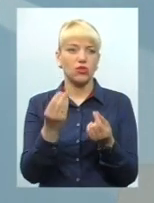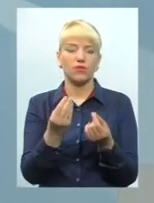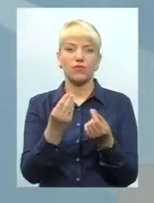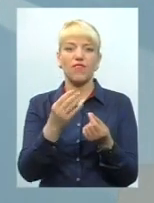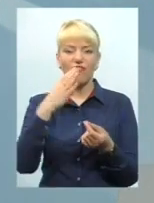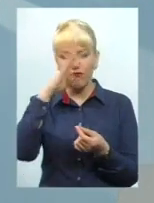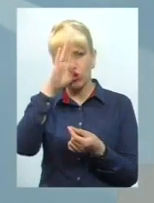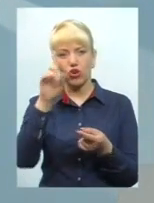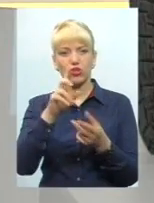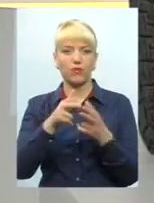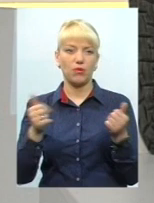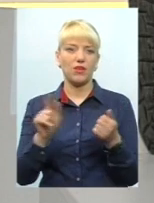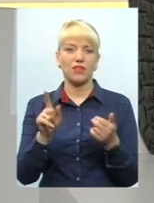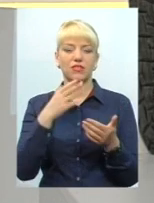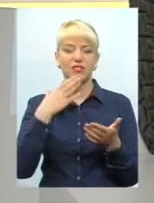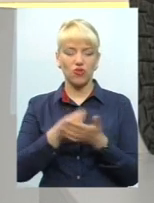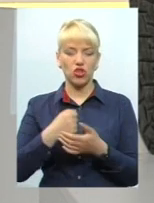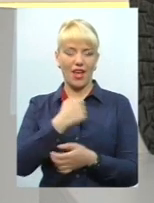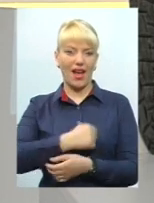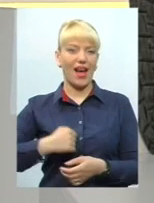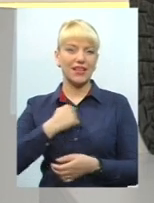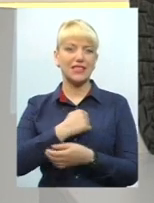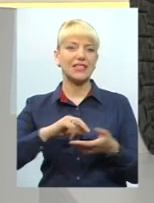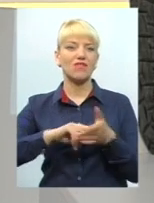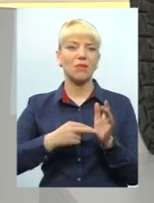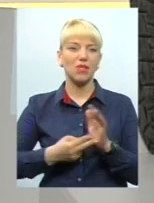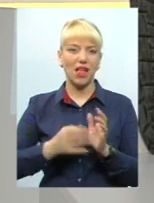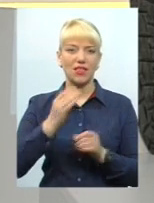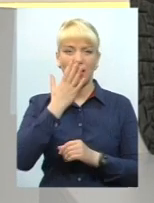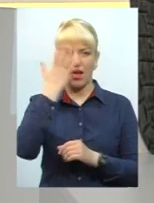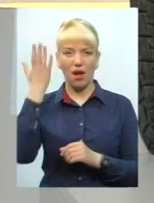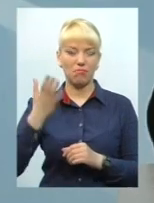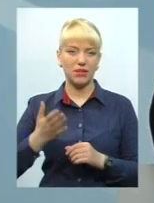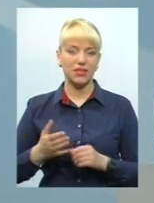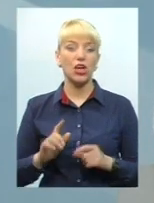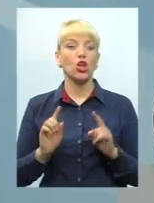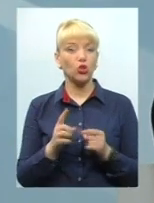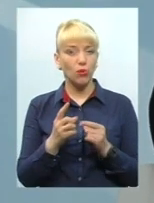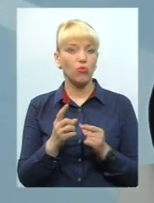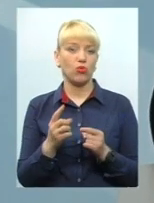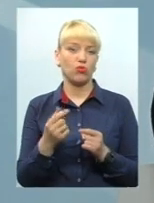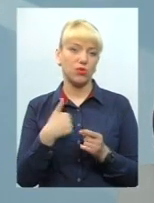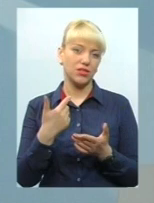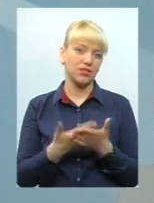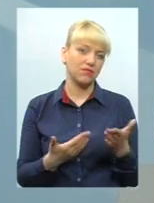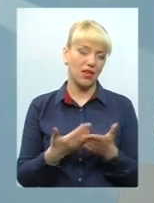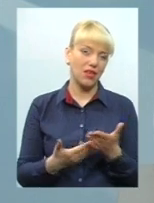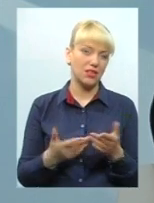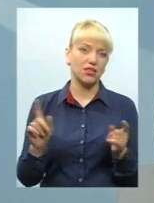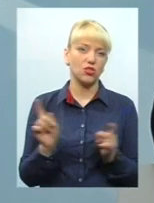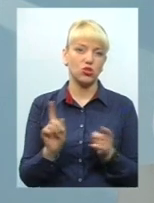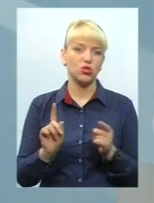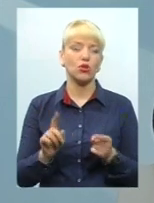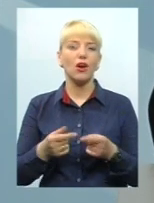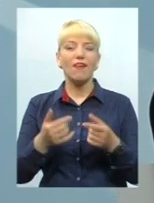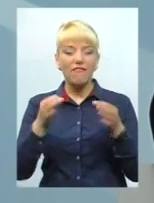щоб виправдати якісь свої агресивні плани, амбіції там і так далі. І мені здається, що досить вірний